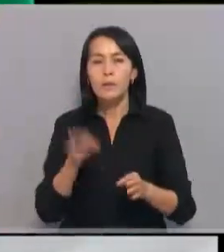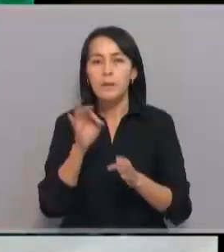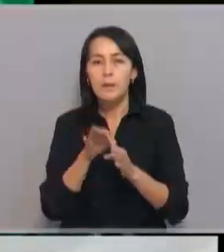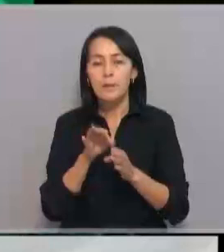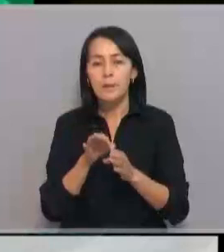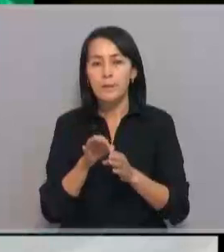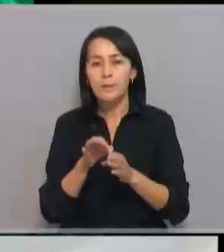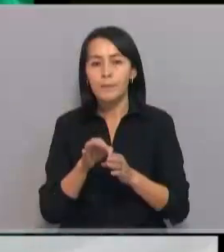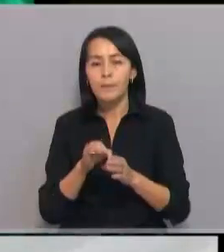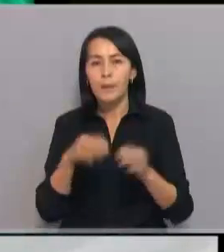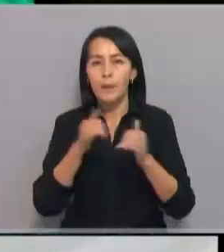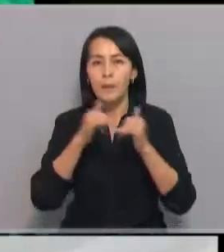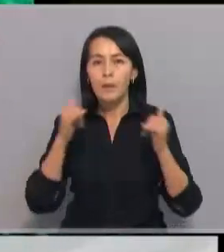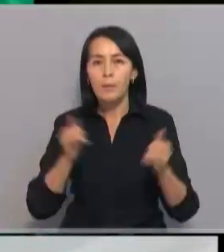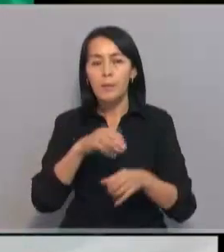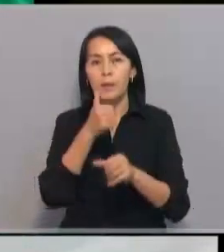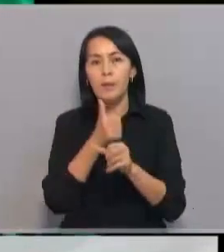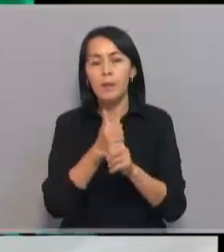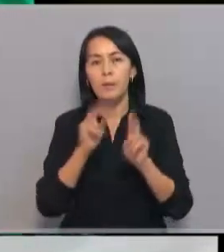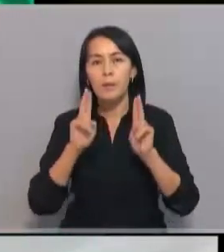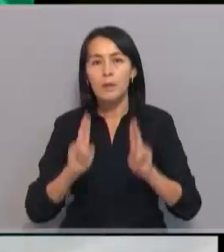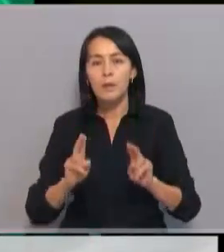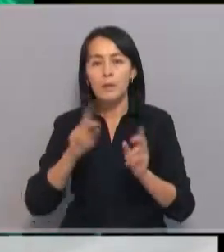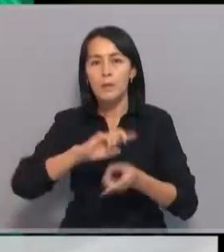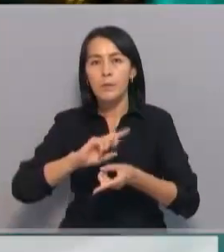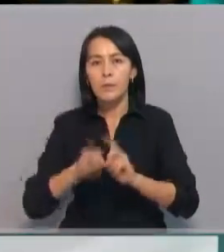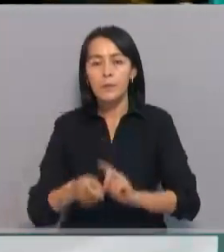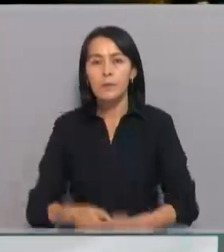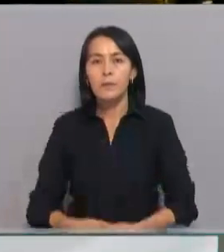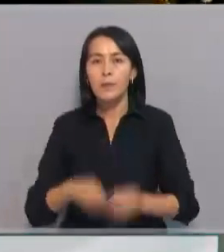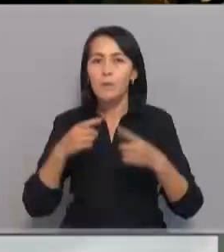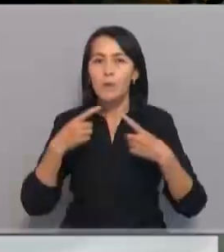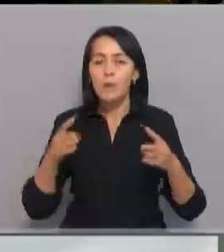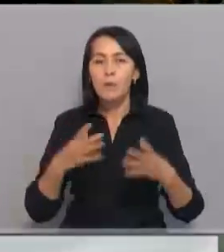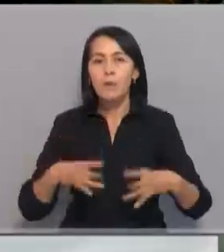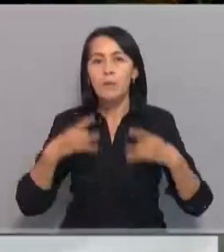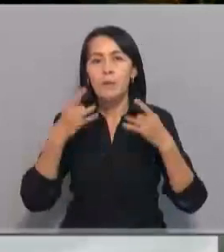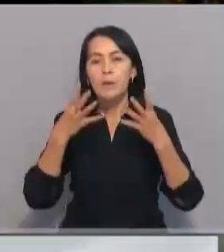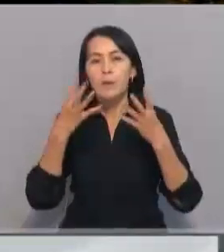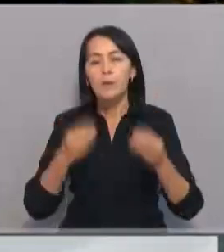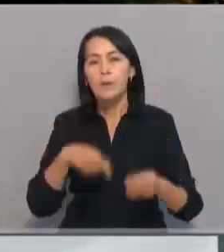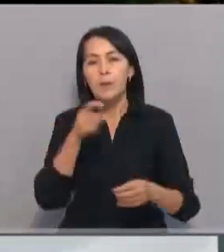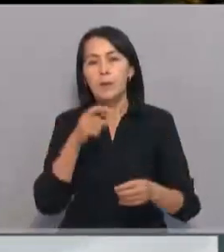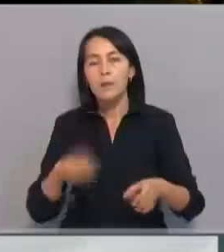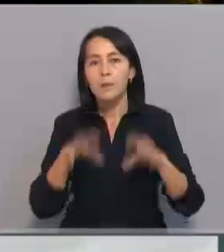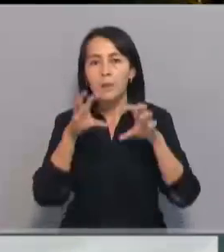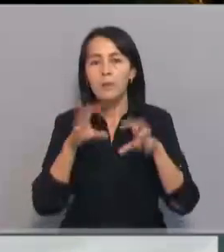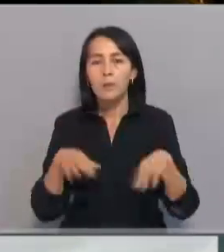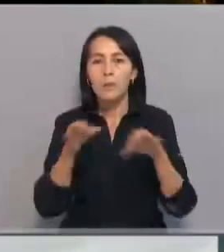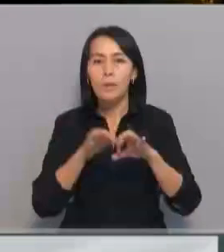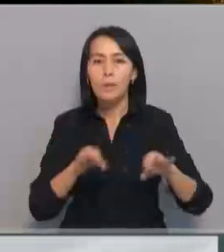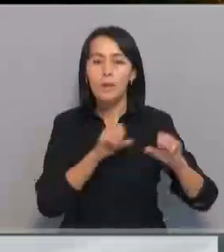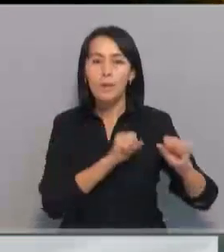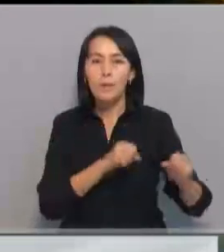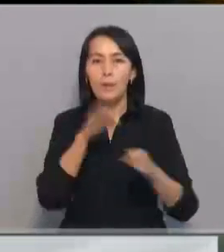Себебі дамудың басты талабы өзгеріс. Бұдан бөлік мерекелік шарада азаматтардың құқықтары мен бостандықтарын